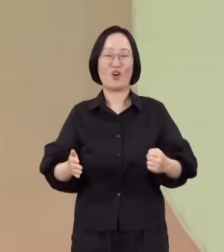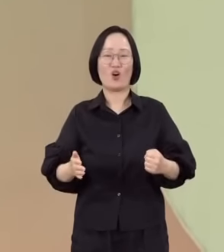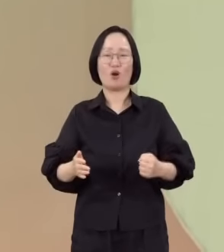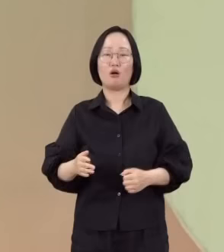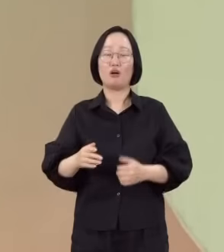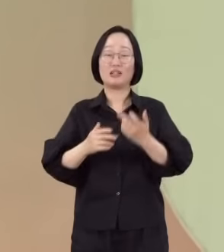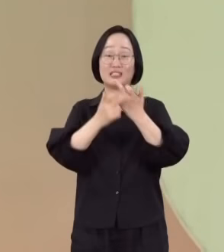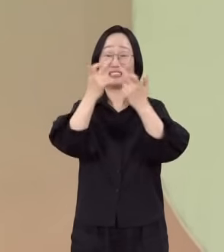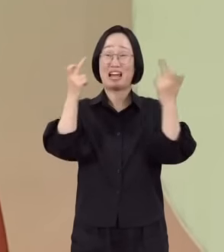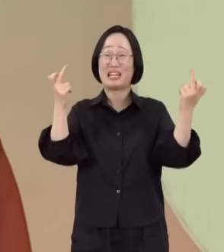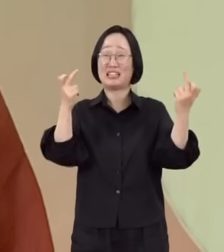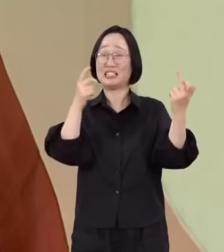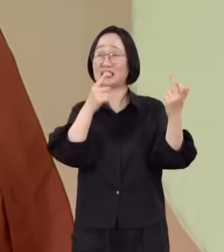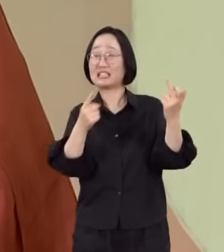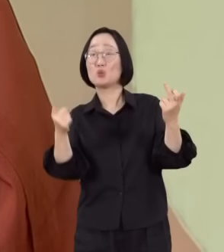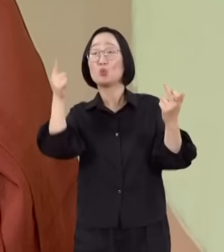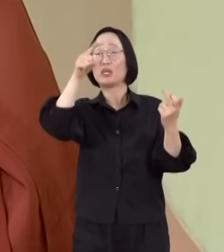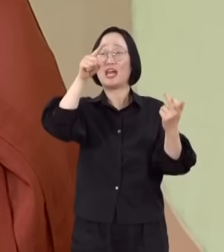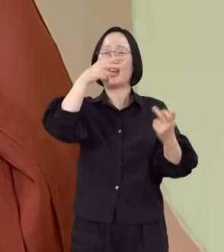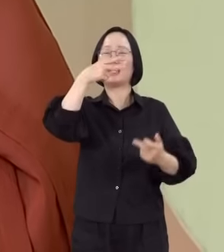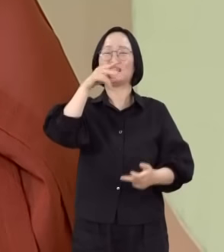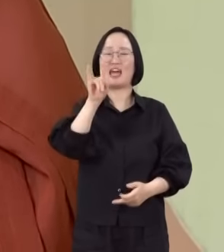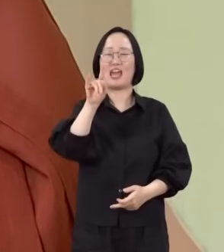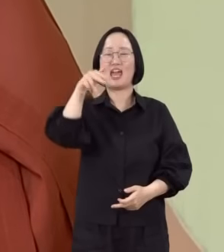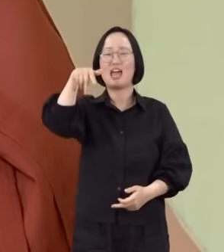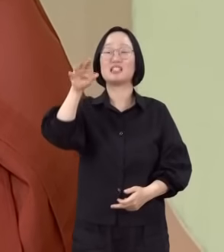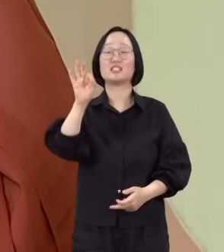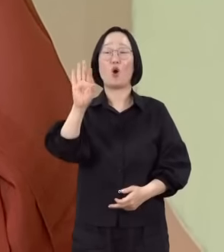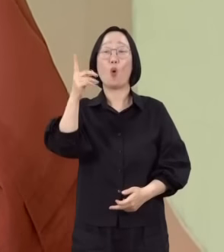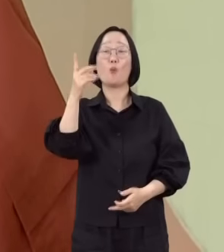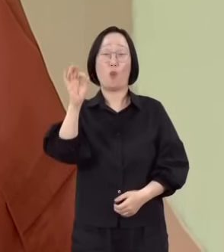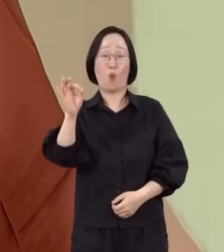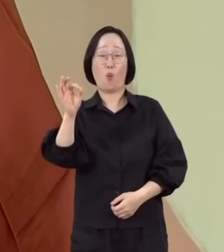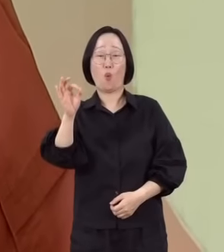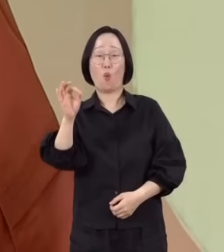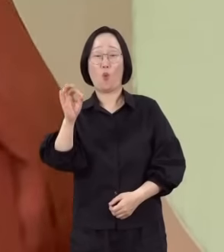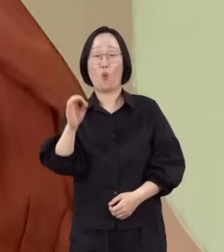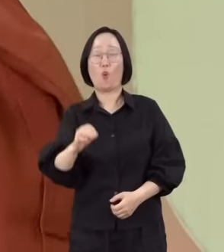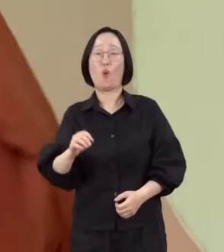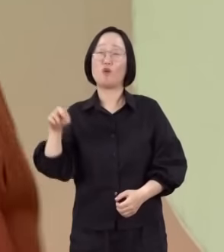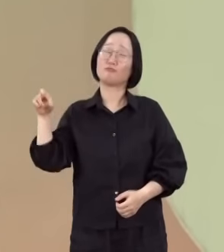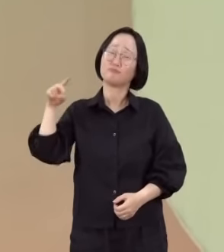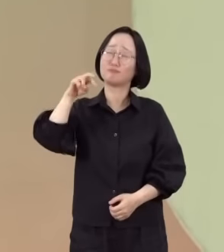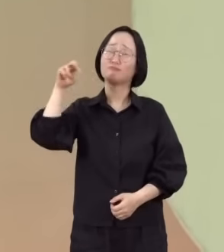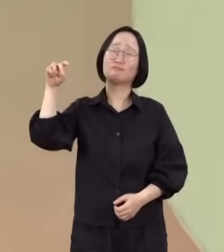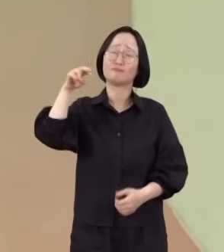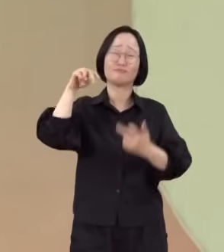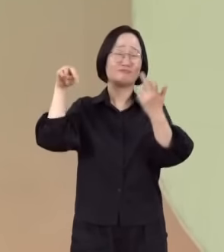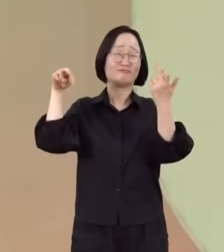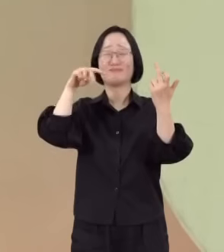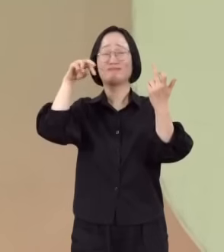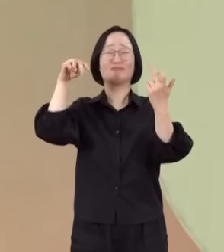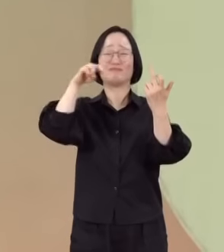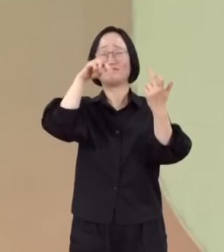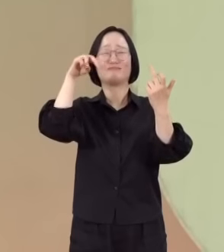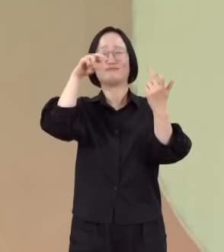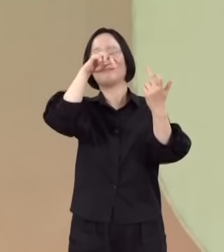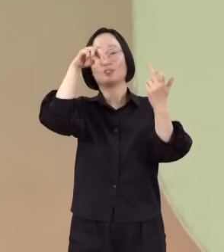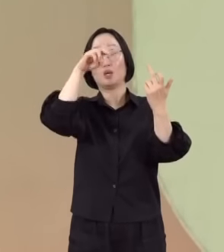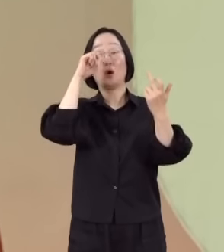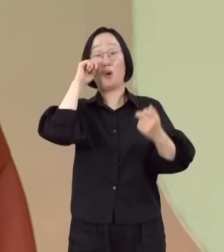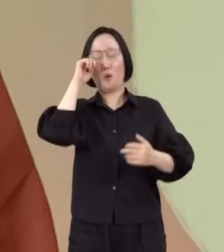남김에 저 공정하면서도 위에 대청봉까지 올라갔다 롤로랄라 너무 이제